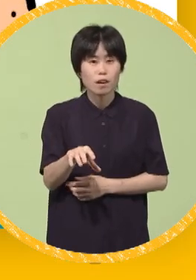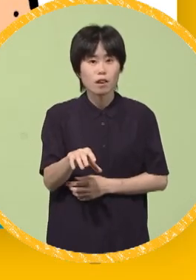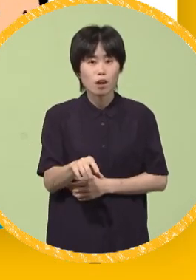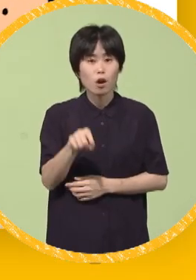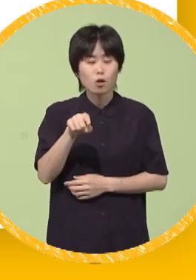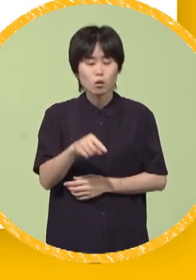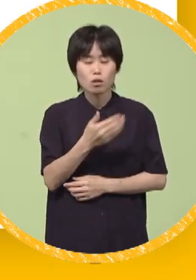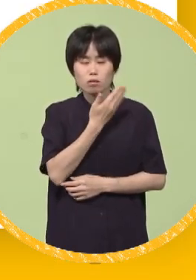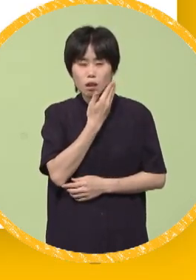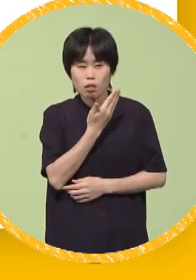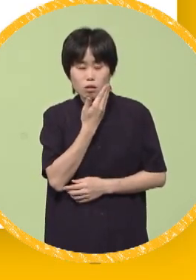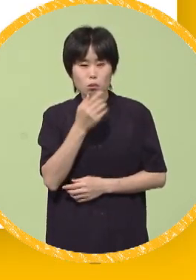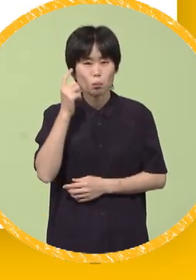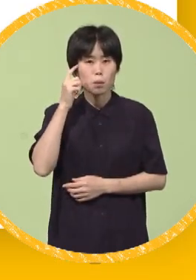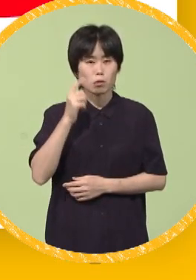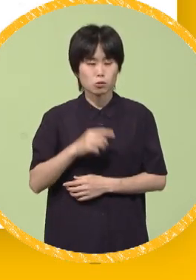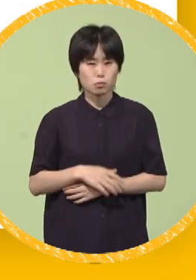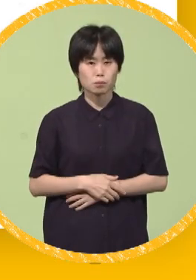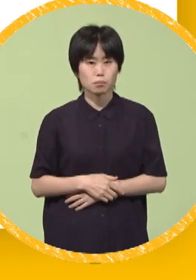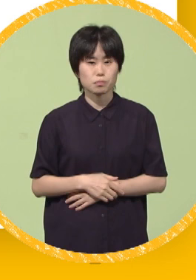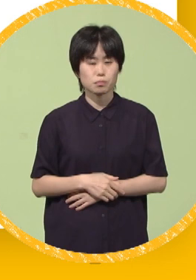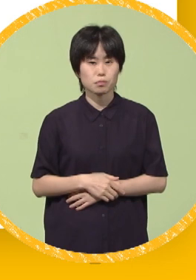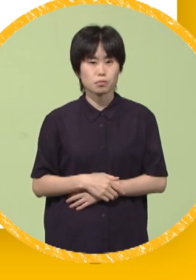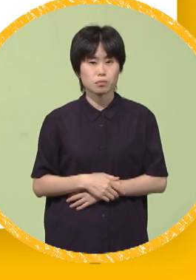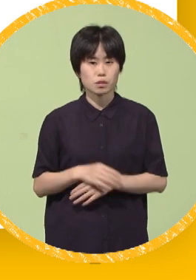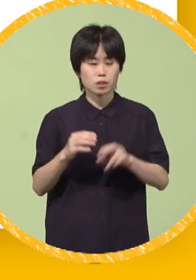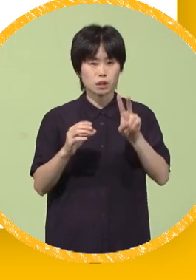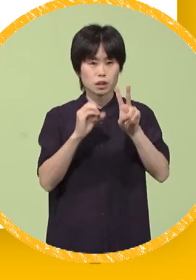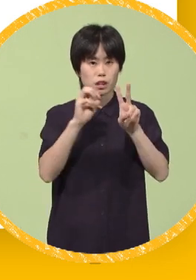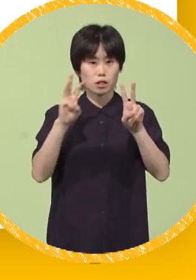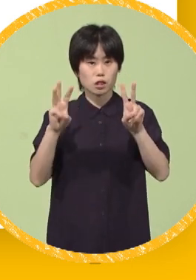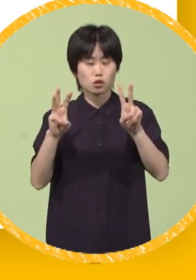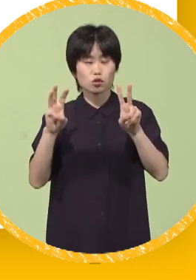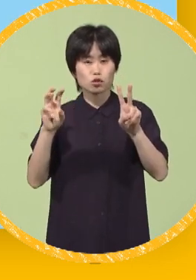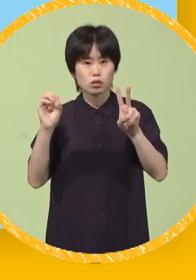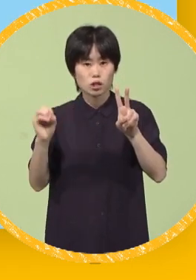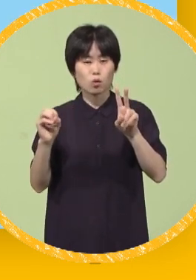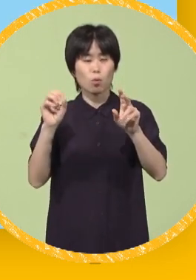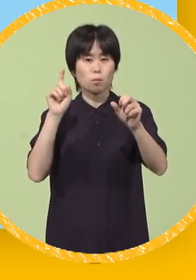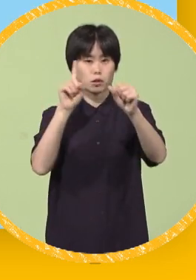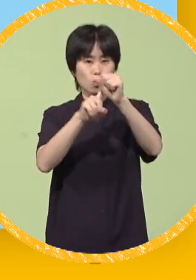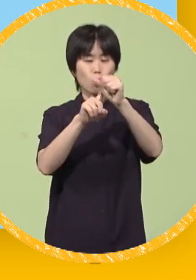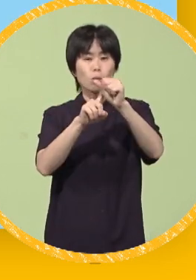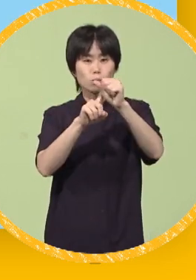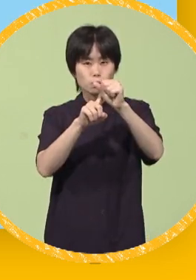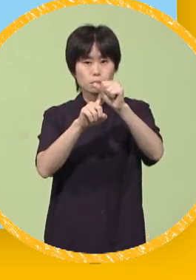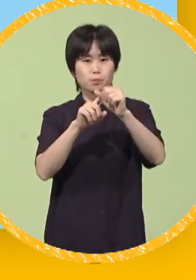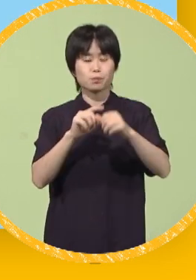り重要になってくるかと思います。容器の2030年ビジョンというのを我々出してるんですが、